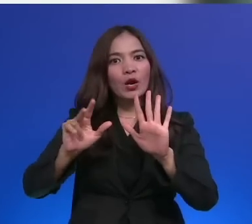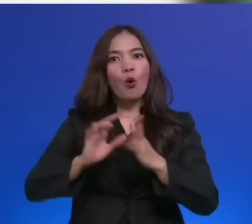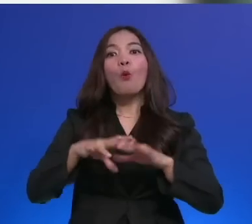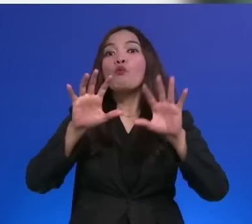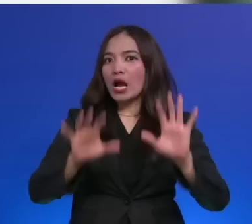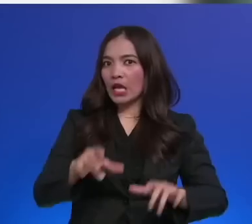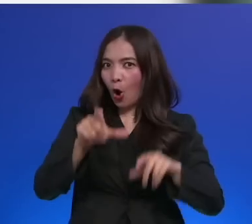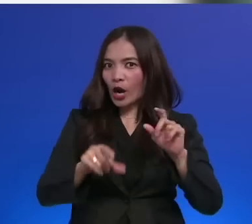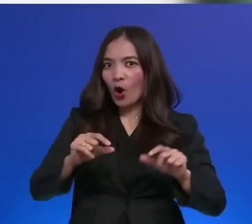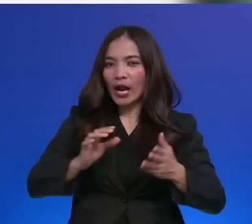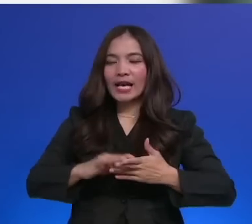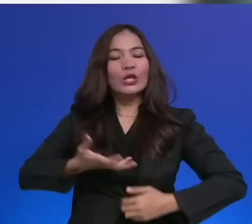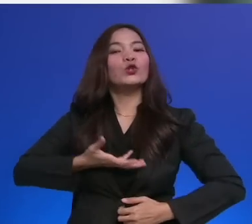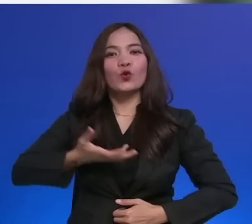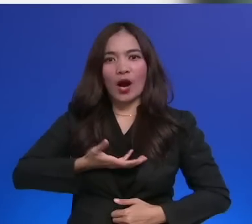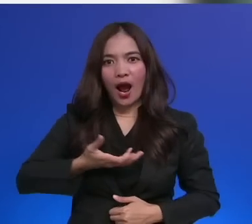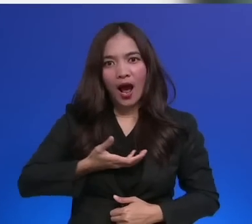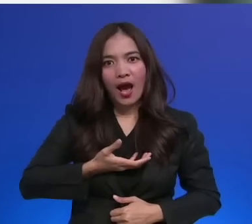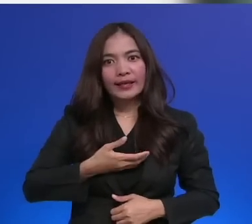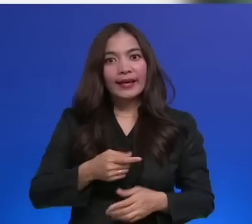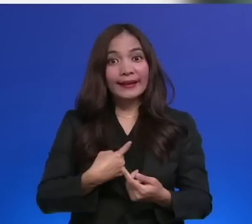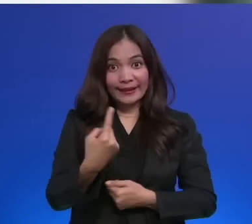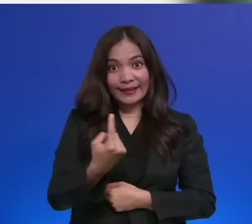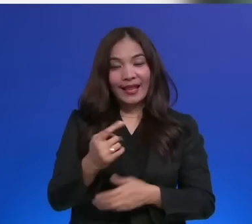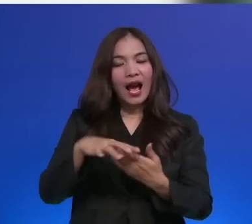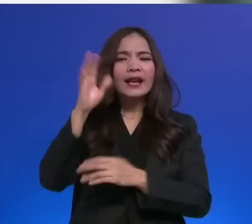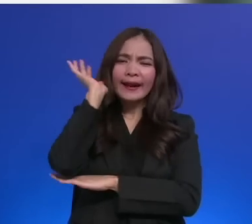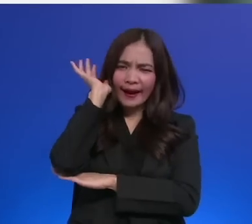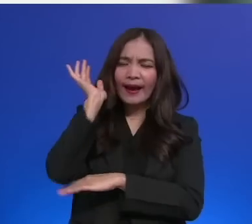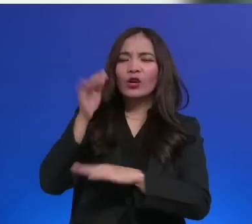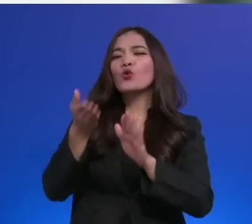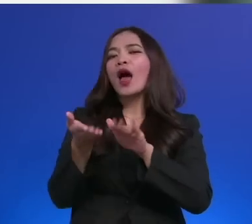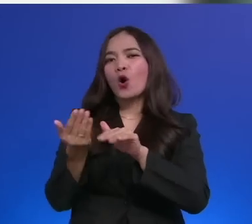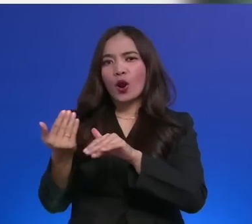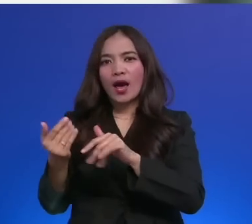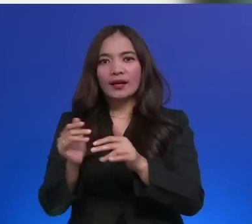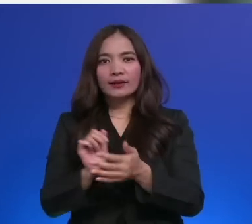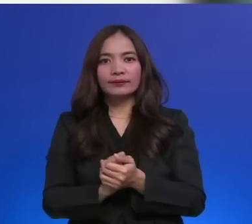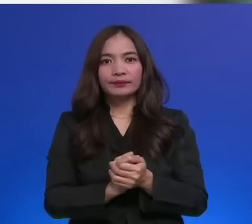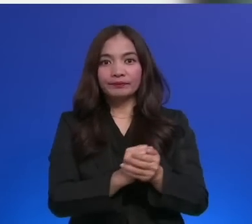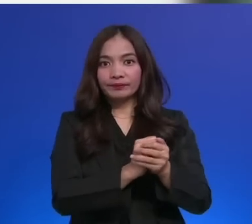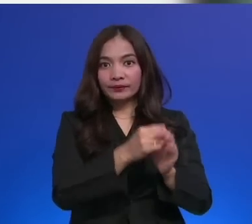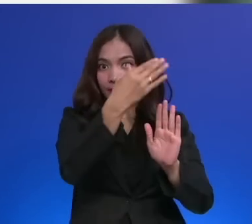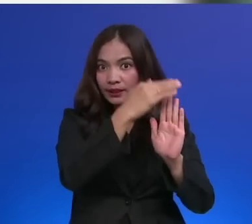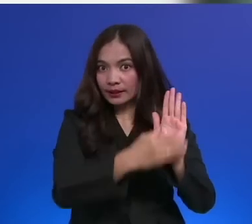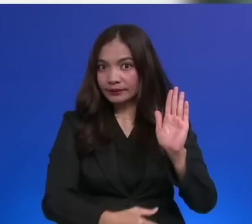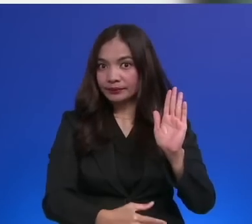banyak orang yang juga sering kita dengar ya. Yang berbunyi,